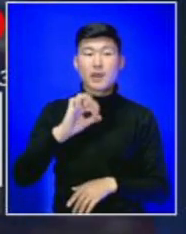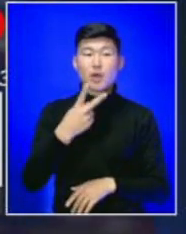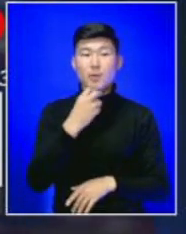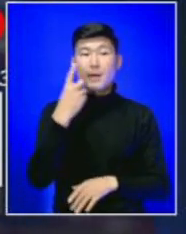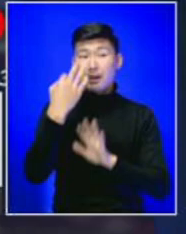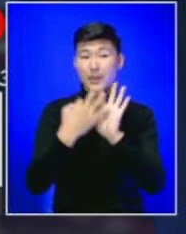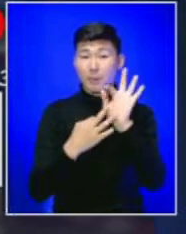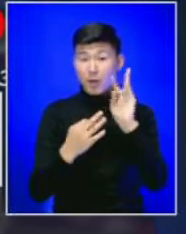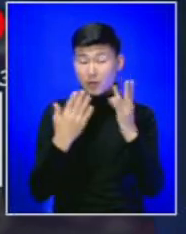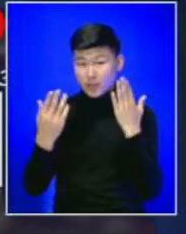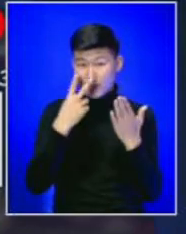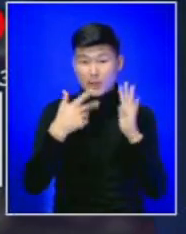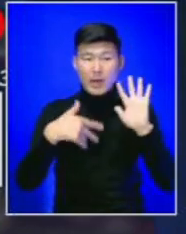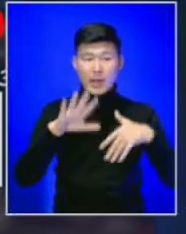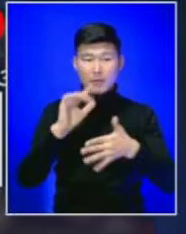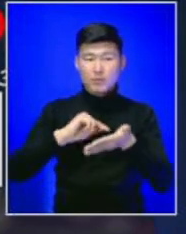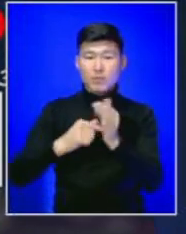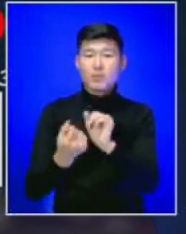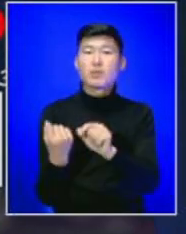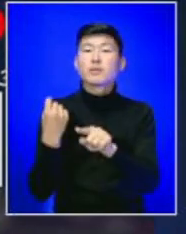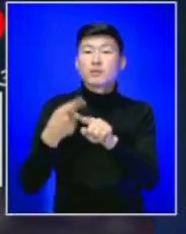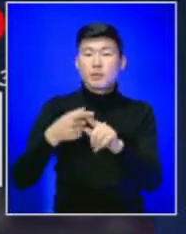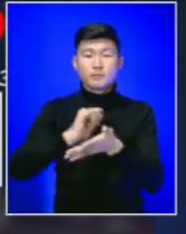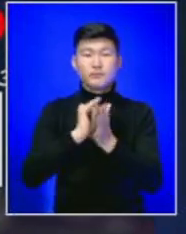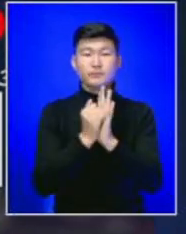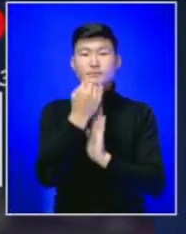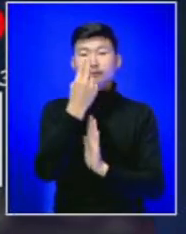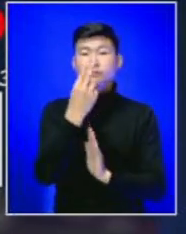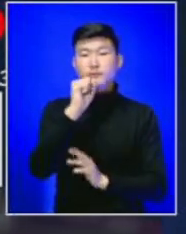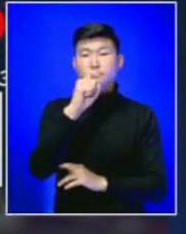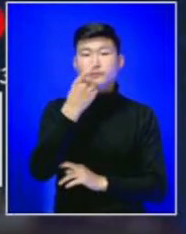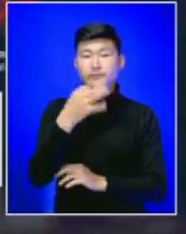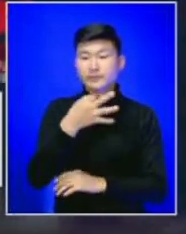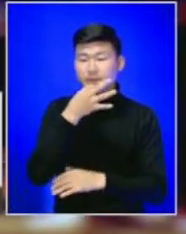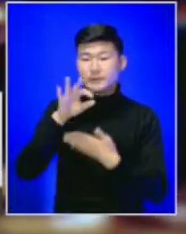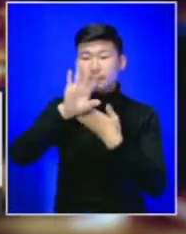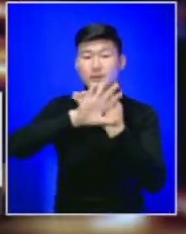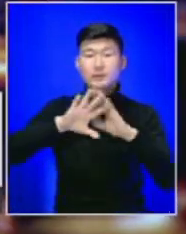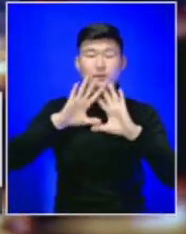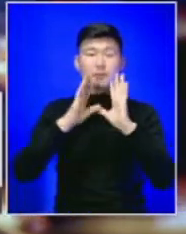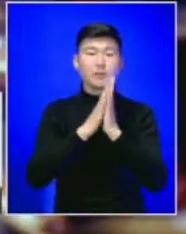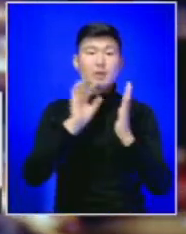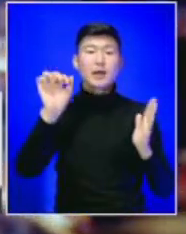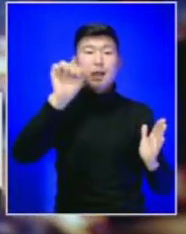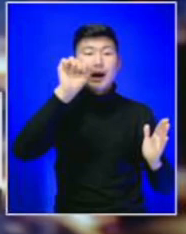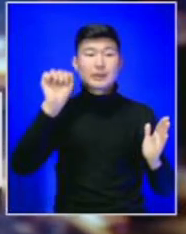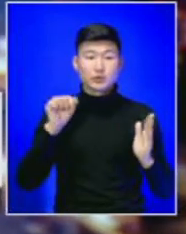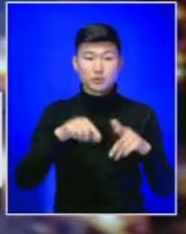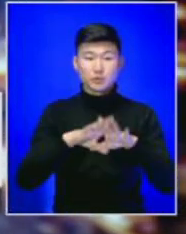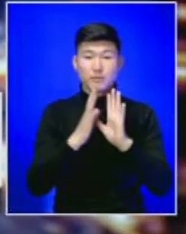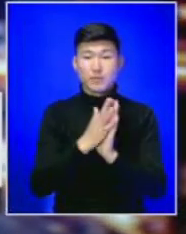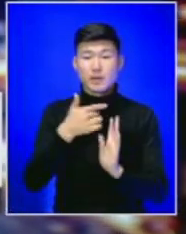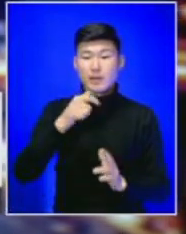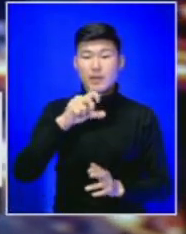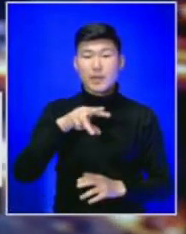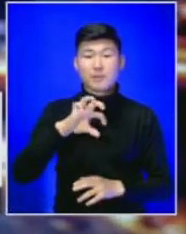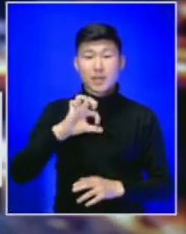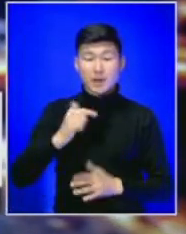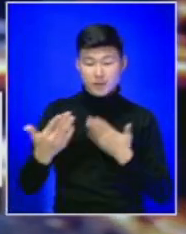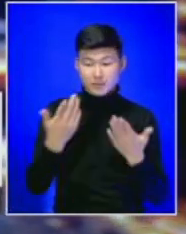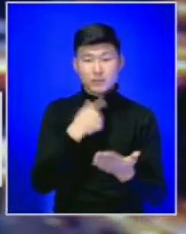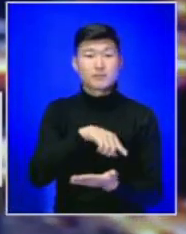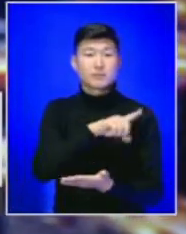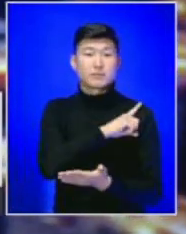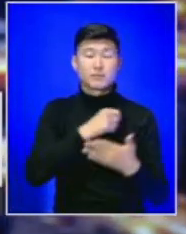харьцуулахад 15 дахин нэмэгдсэн байна. Энэ утгаараа цахим төрлийн гэмтрэгээс урьдчилан сэргийлэх асуудал бол гэмтрэгтэй тэмцэх бодлогын тэргүйг